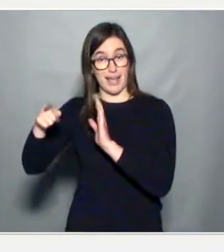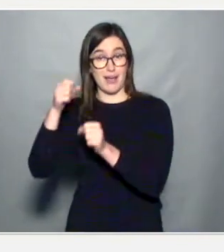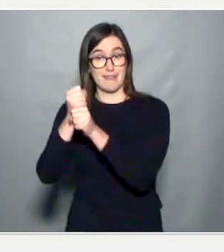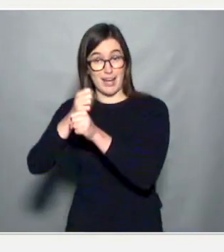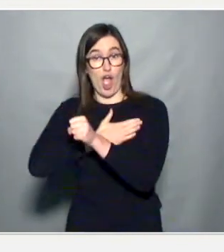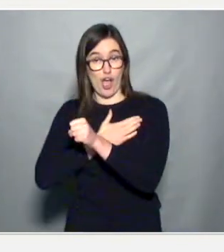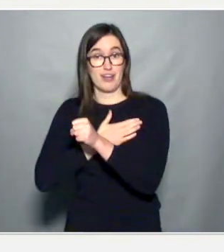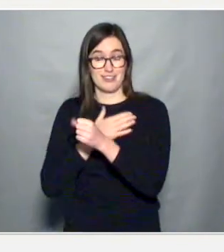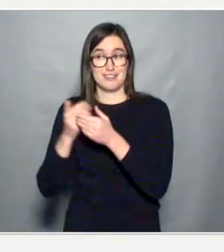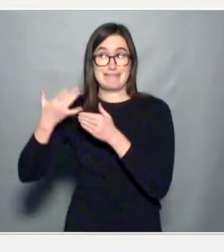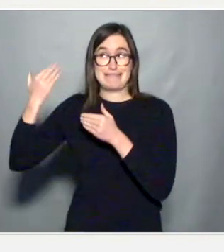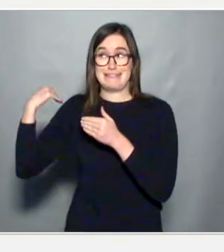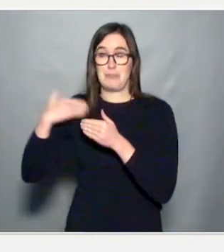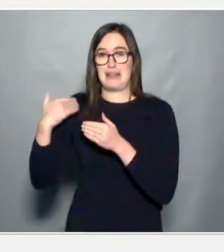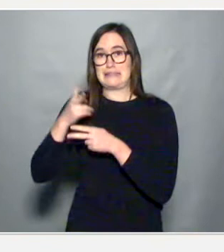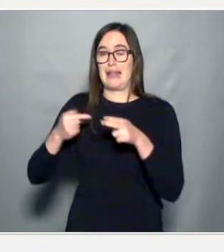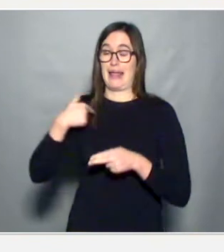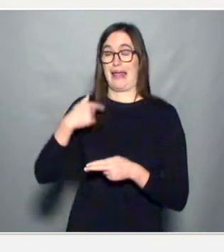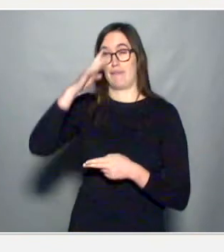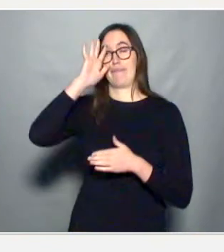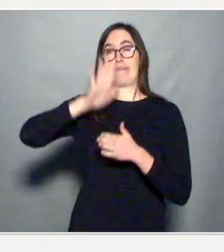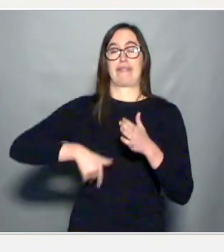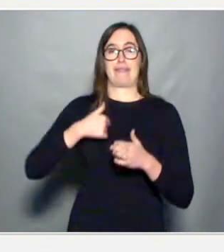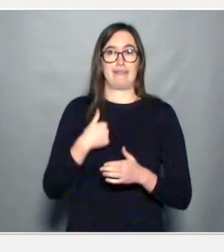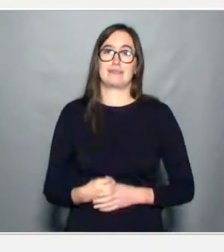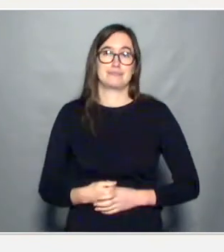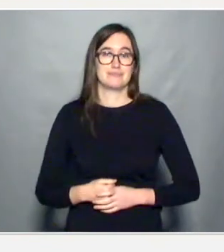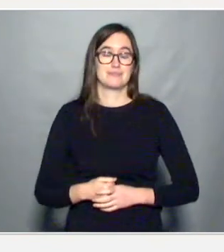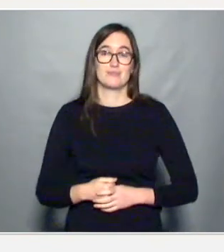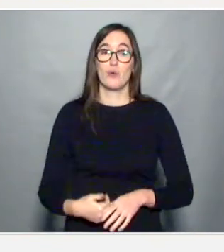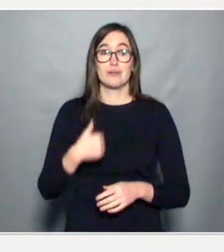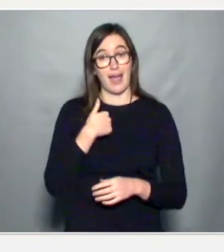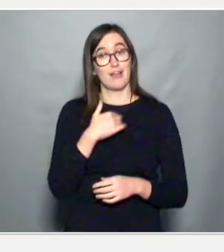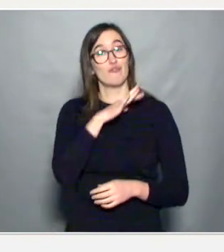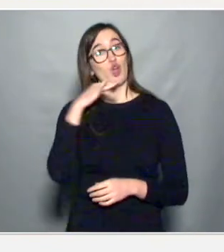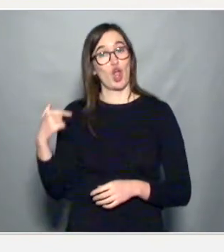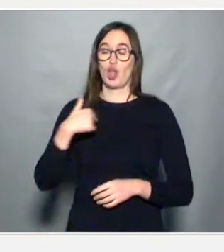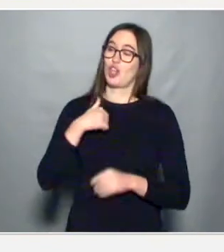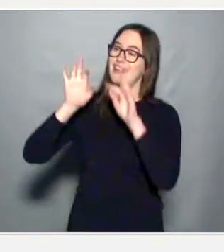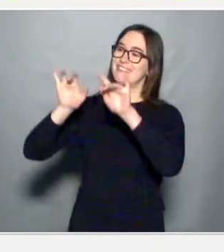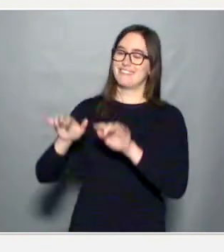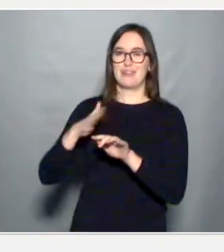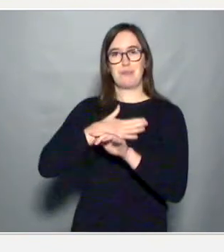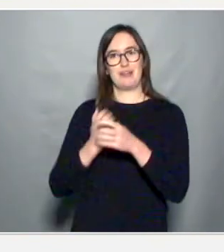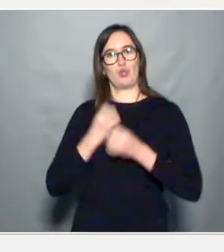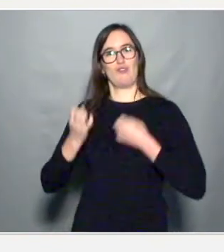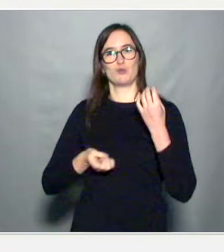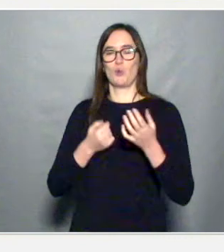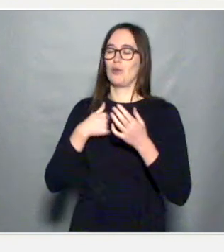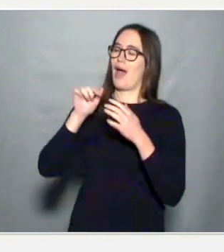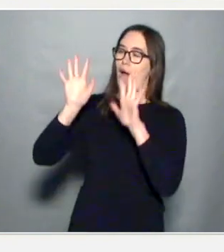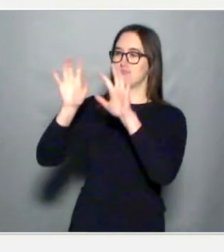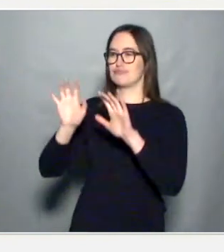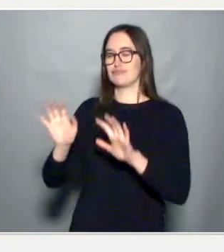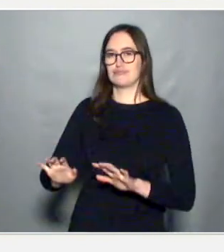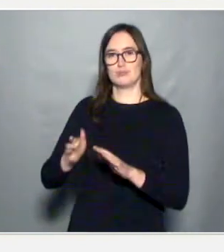min släkt. Tänkte inte alls på heller. Jag var ganska nöjd med min motivering. Vek ihop den här ansökan, la